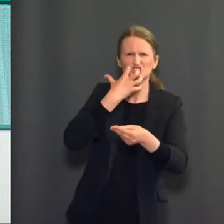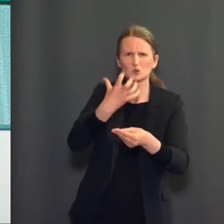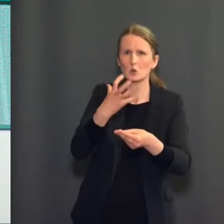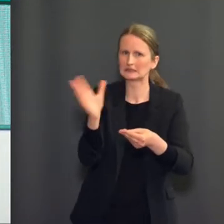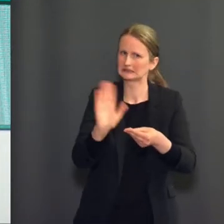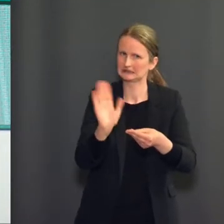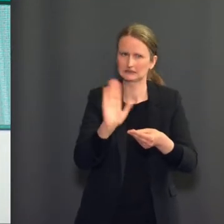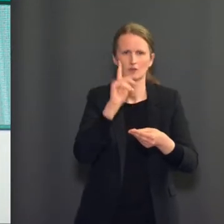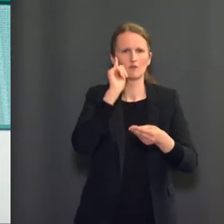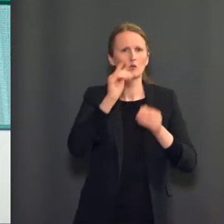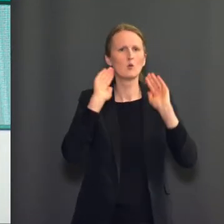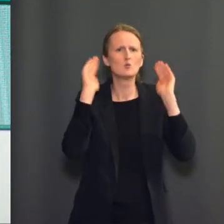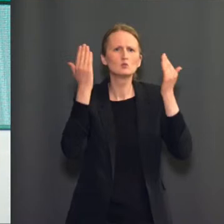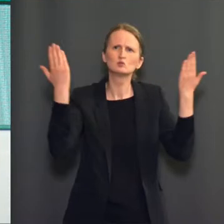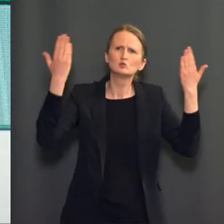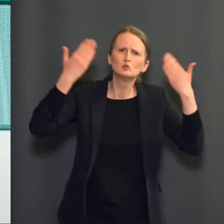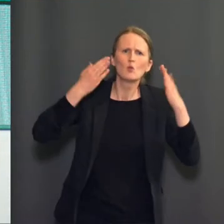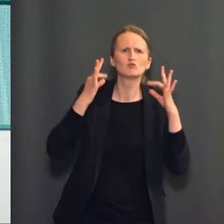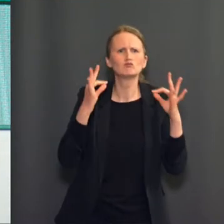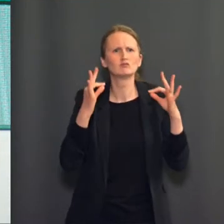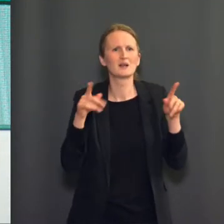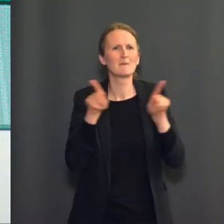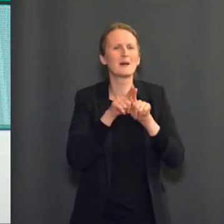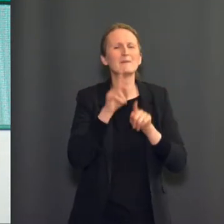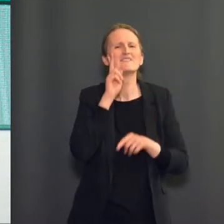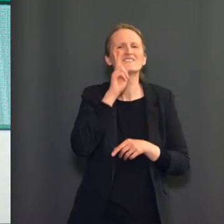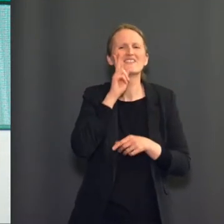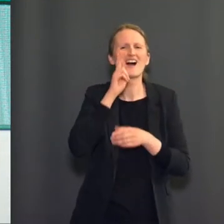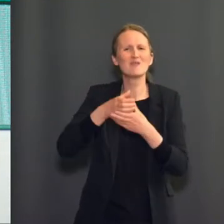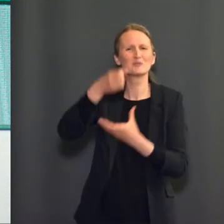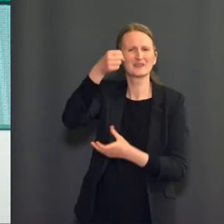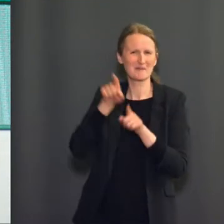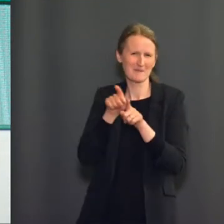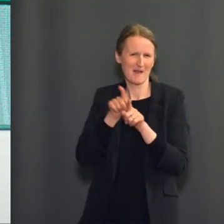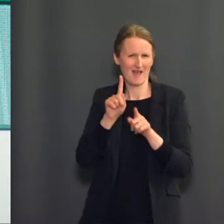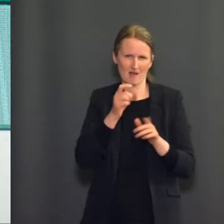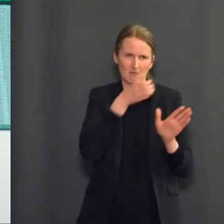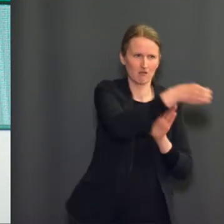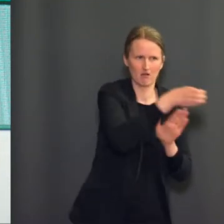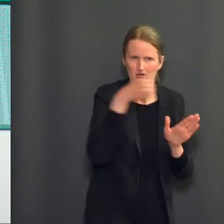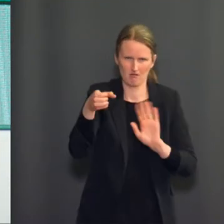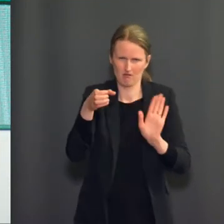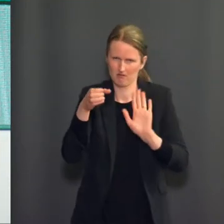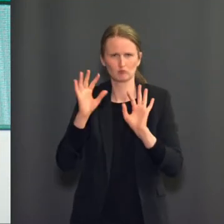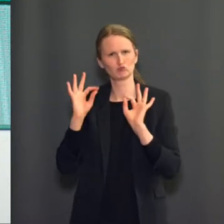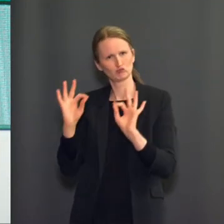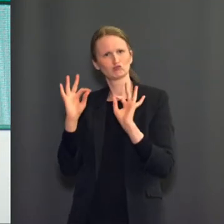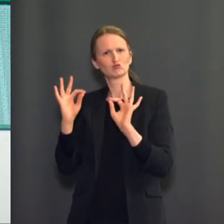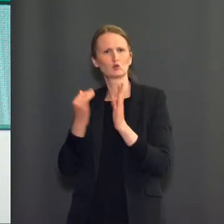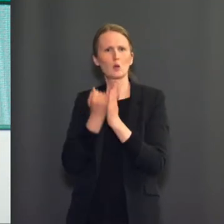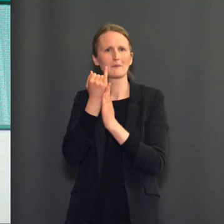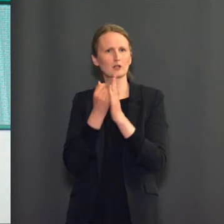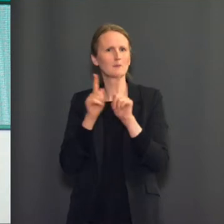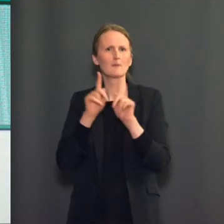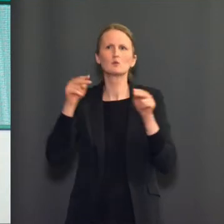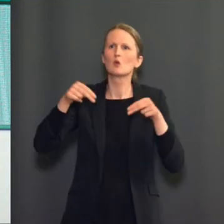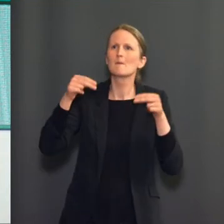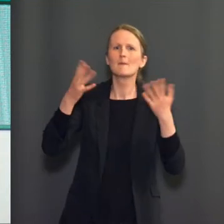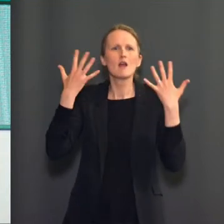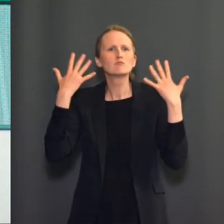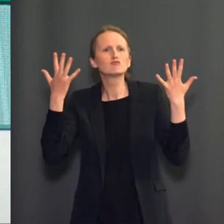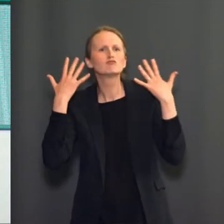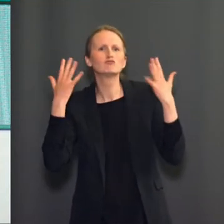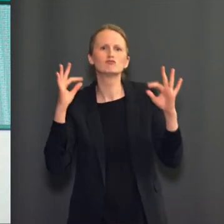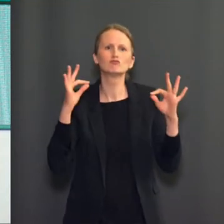degrés. Rappelez-vous que l'utilisation des tests rapides antigéniques ne remplace jamais les gestes barrières